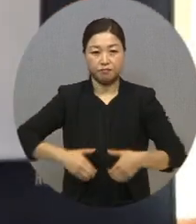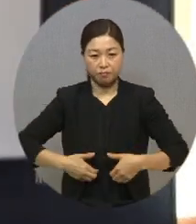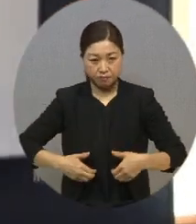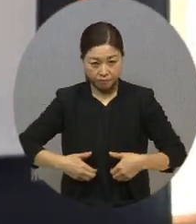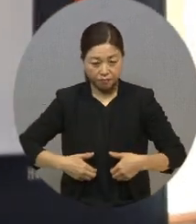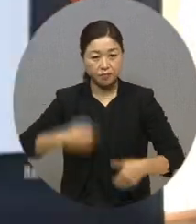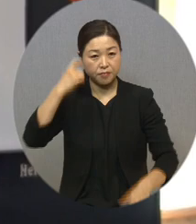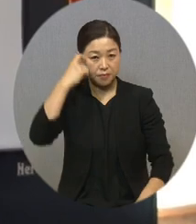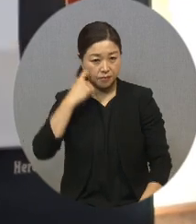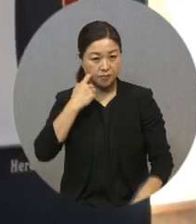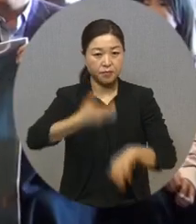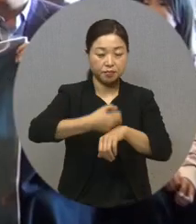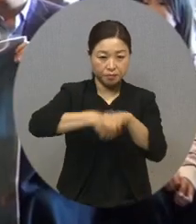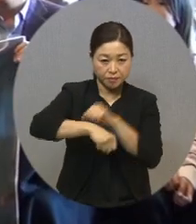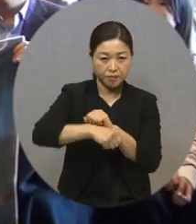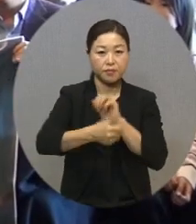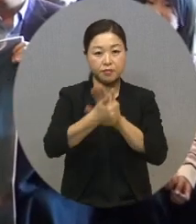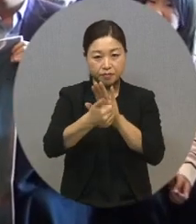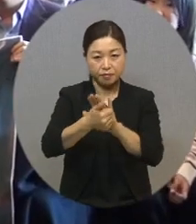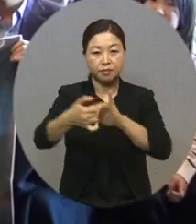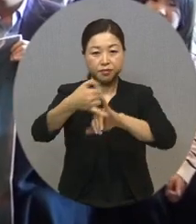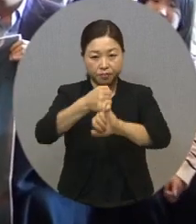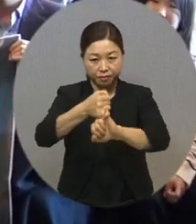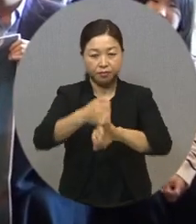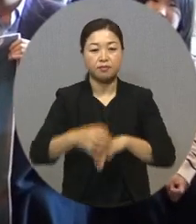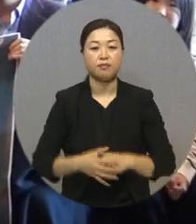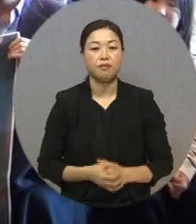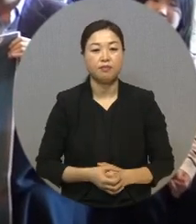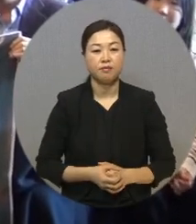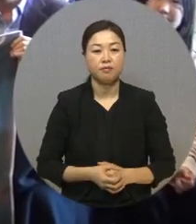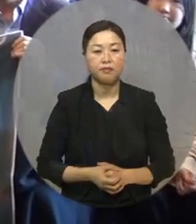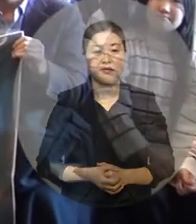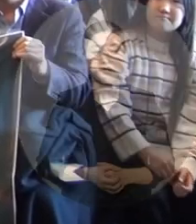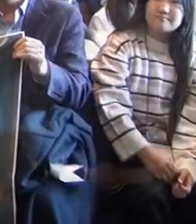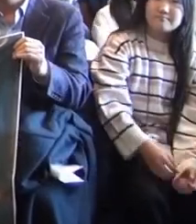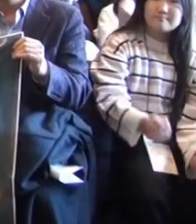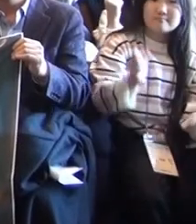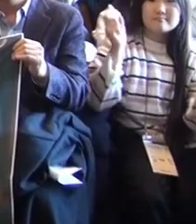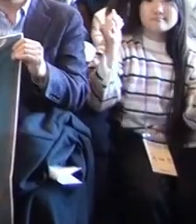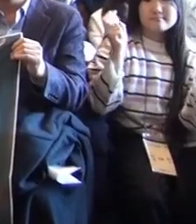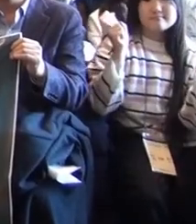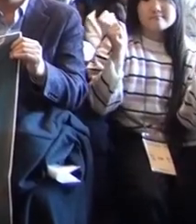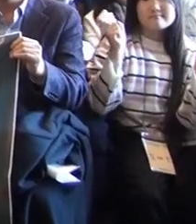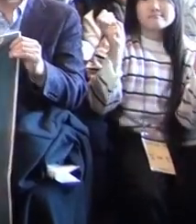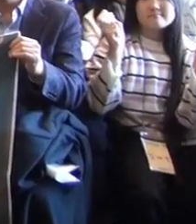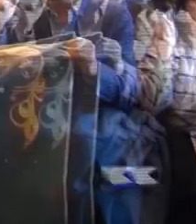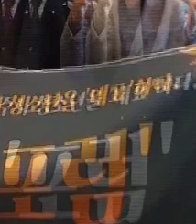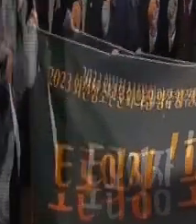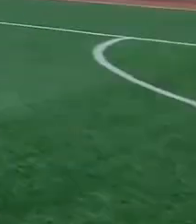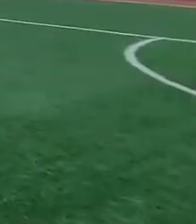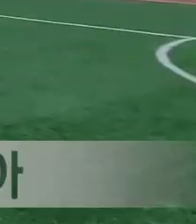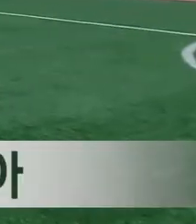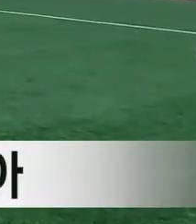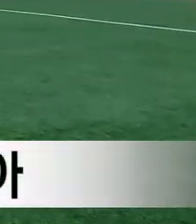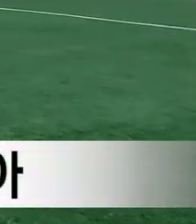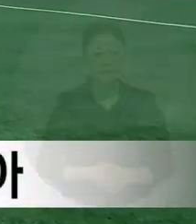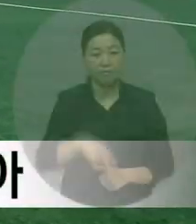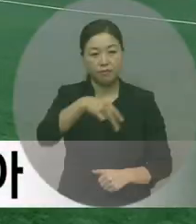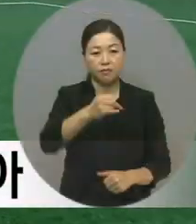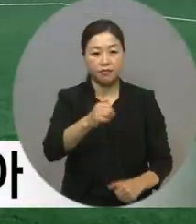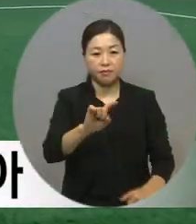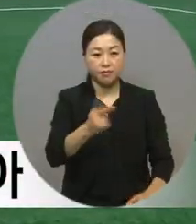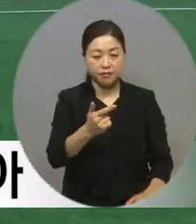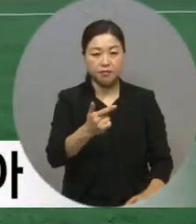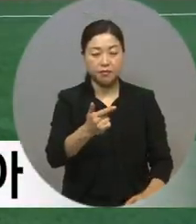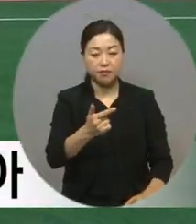체감하며 적극적인 지원을 약속했습니다. 복지TV 경기방송 정우선입니다. 신안군 섬마을